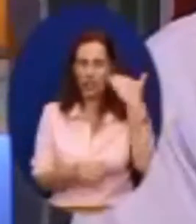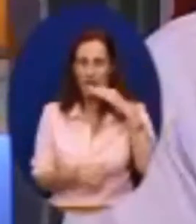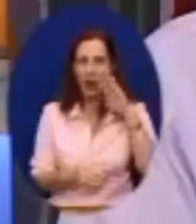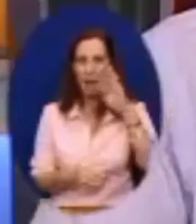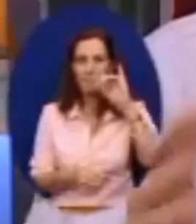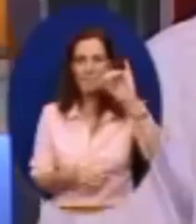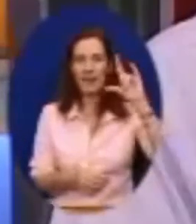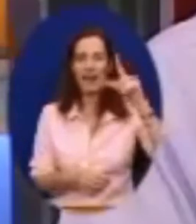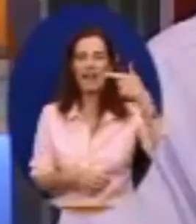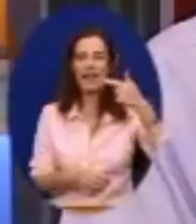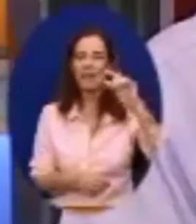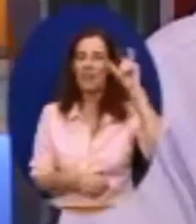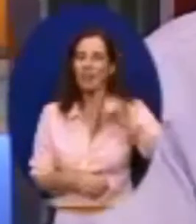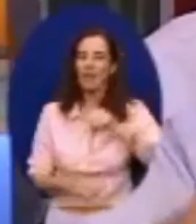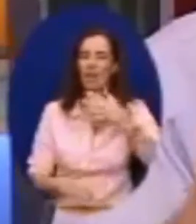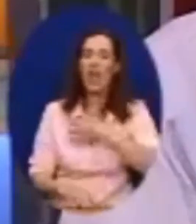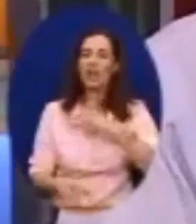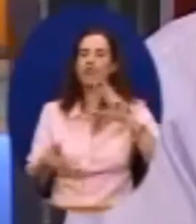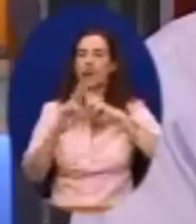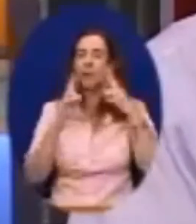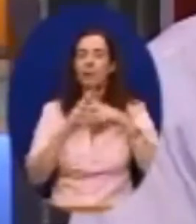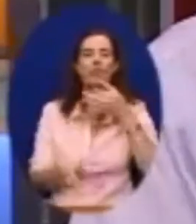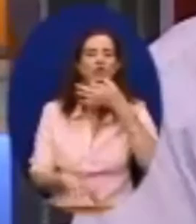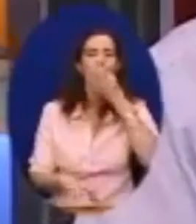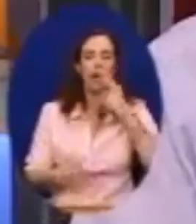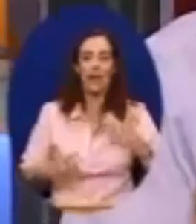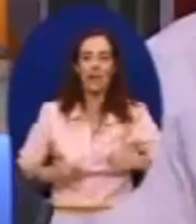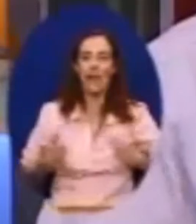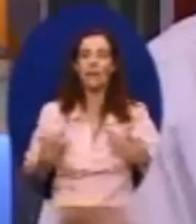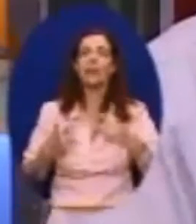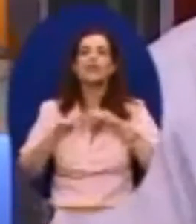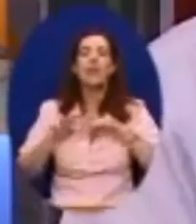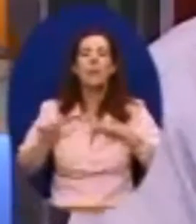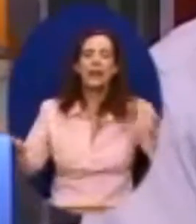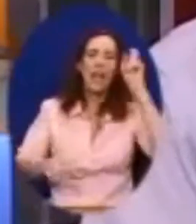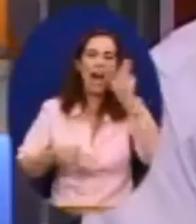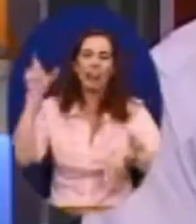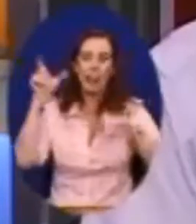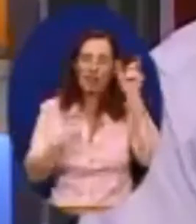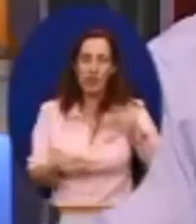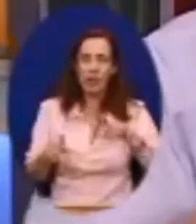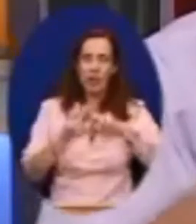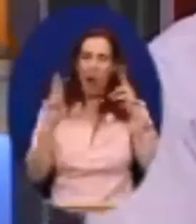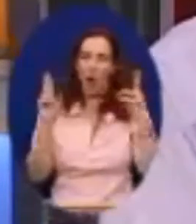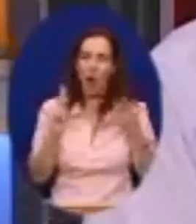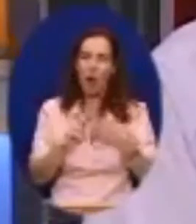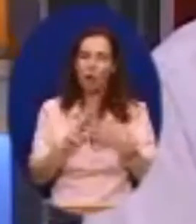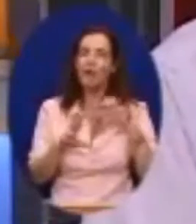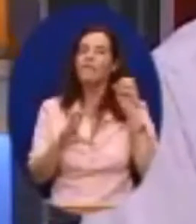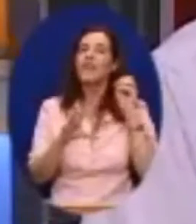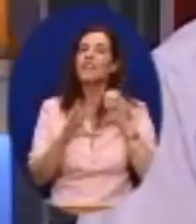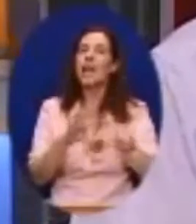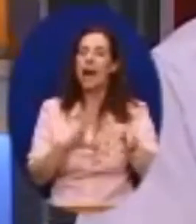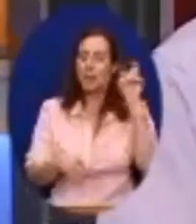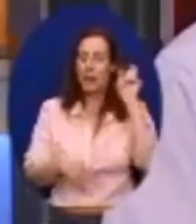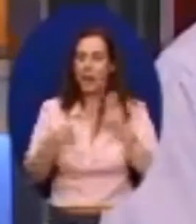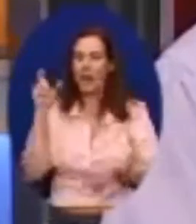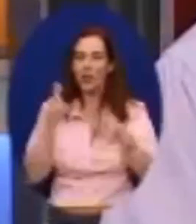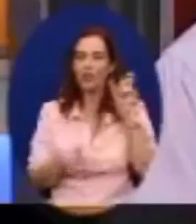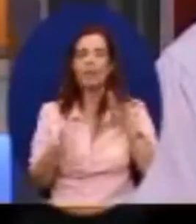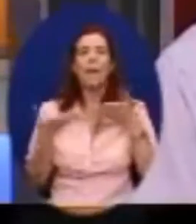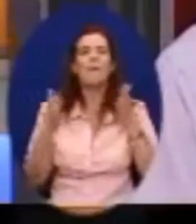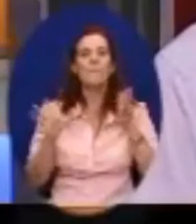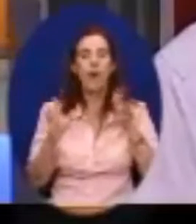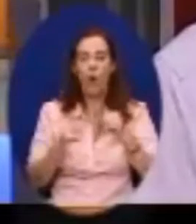הופך לאיש הכי עשיר בעולם, זה אומר שהוא שדרג את החיים של מיליארדי אנשים בכל רחבי העולם. תרם לרווחתם. תרם להם בצורה